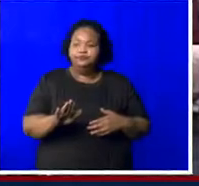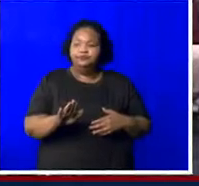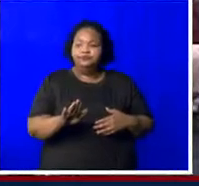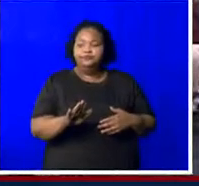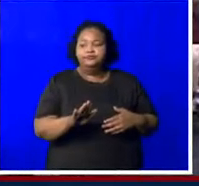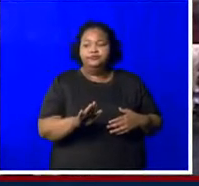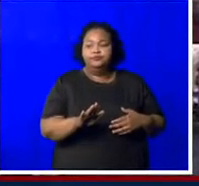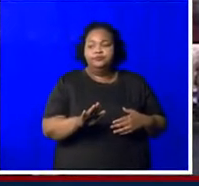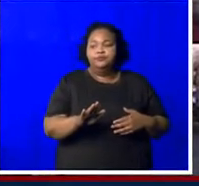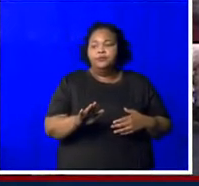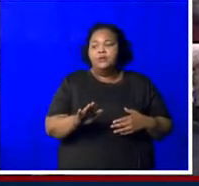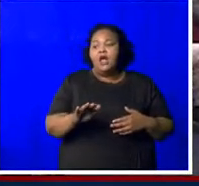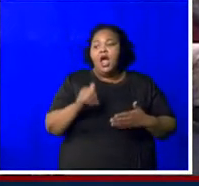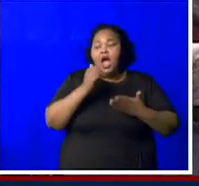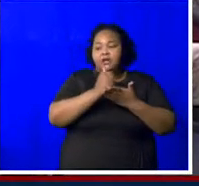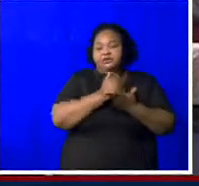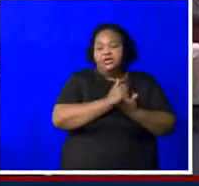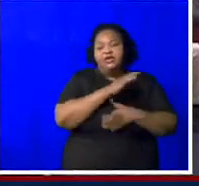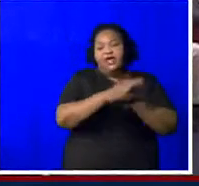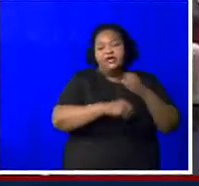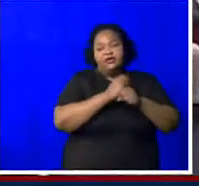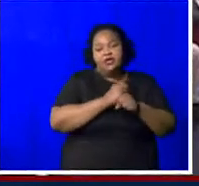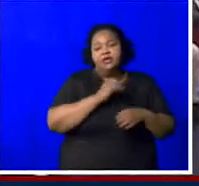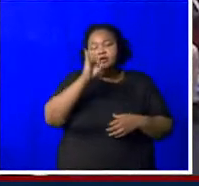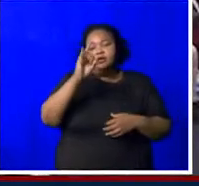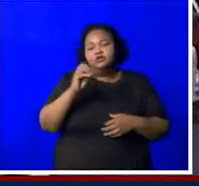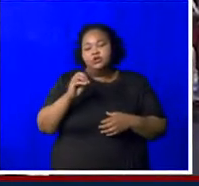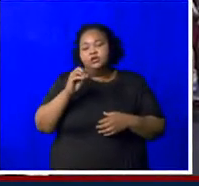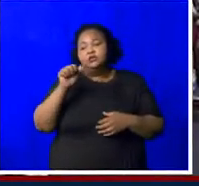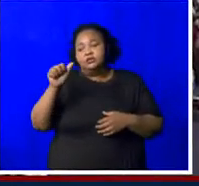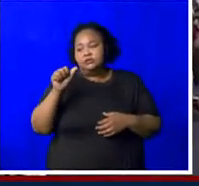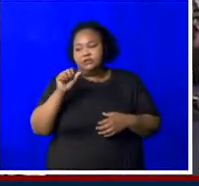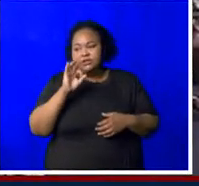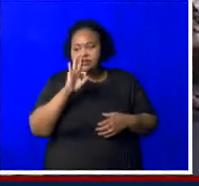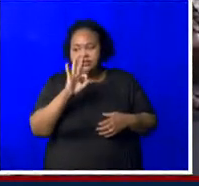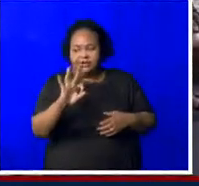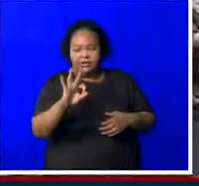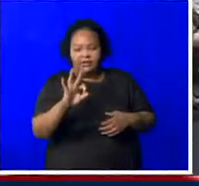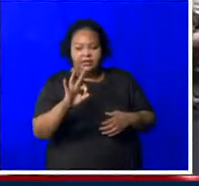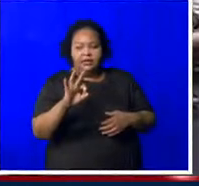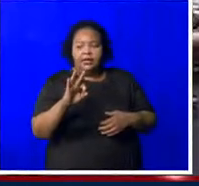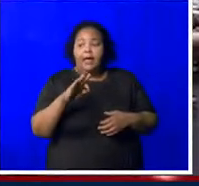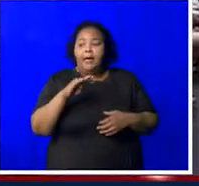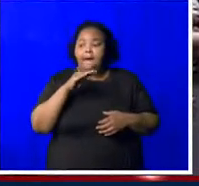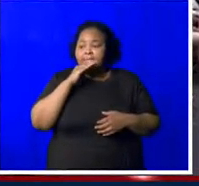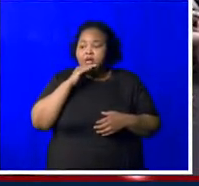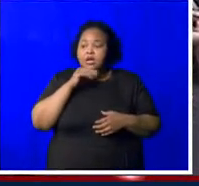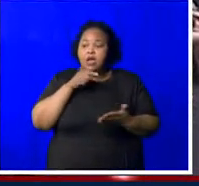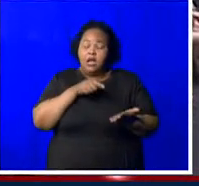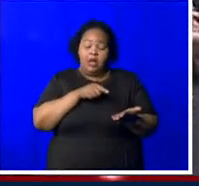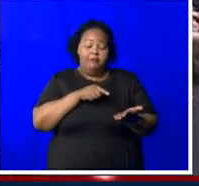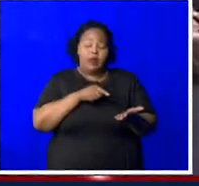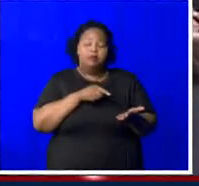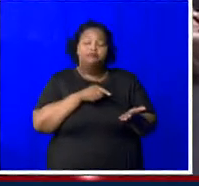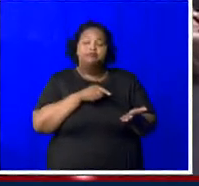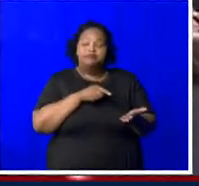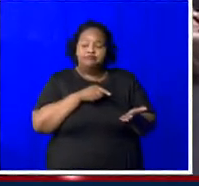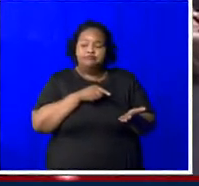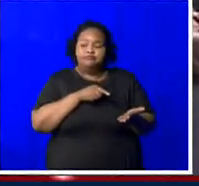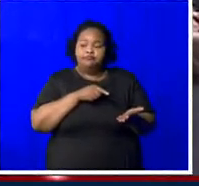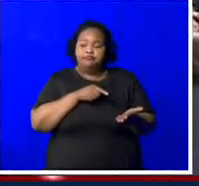nga-agenda 2063, inema-aspirations. La kukhulunywa khona lokuthi